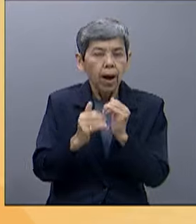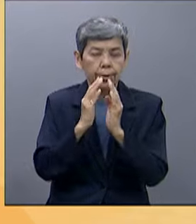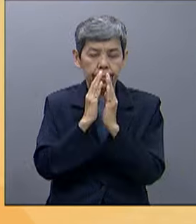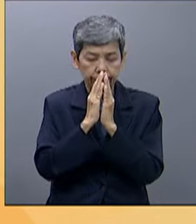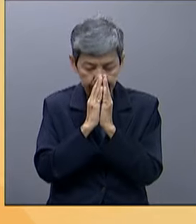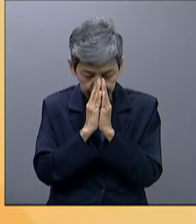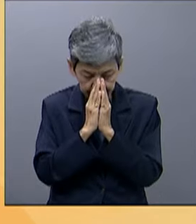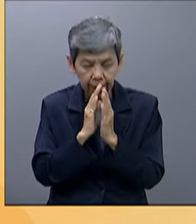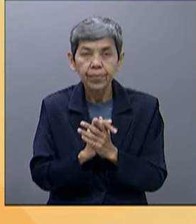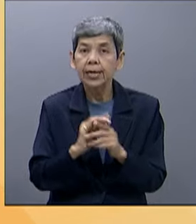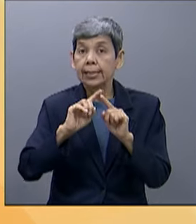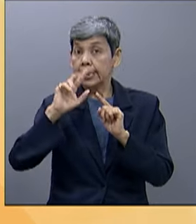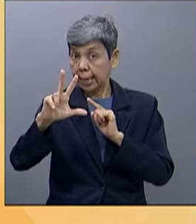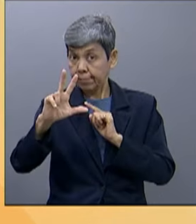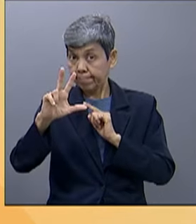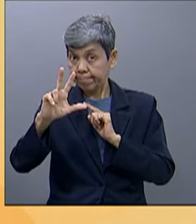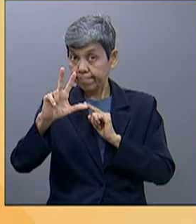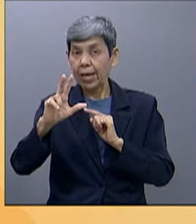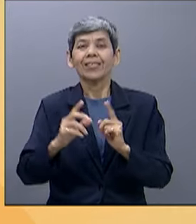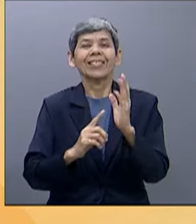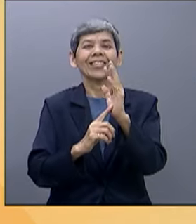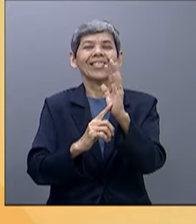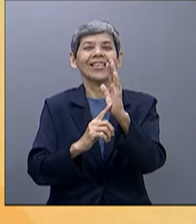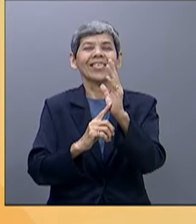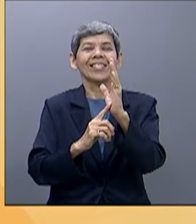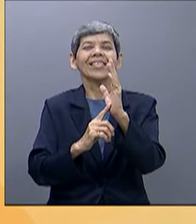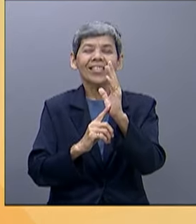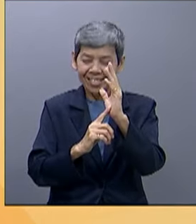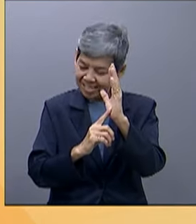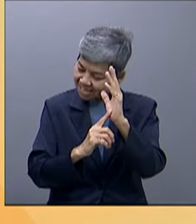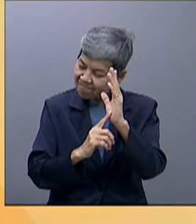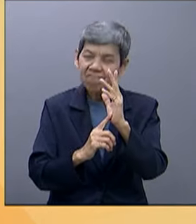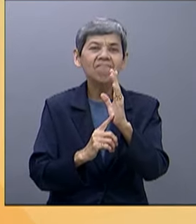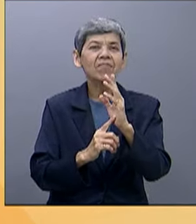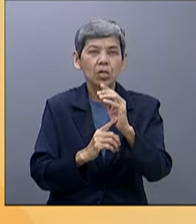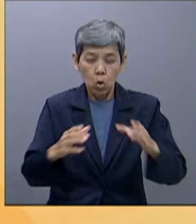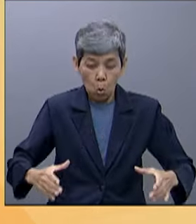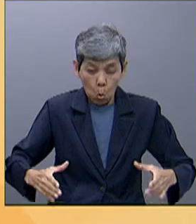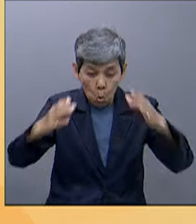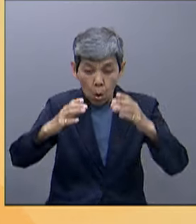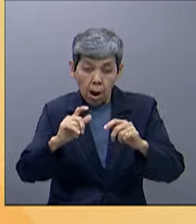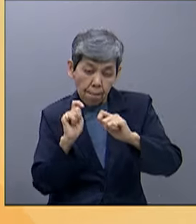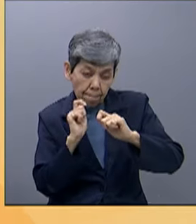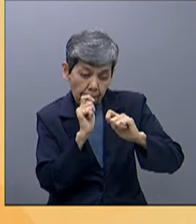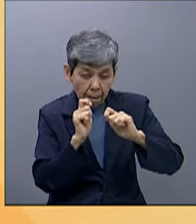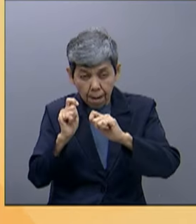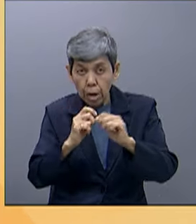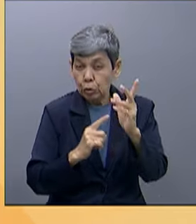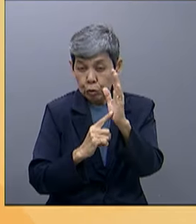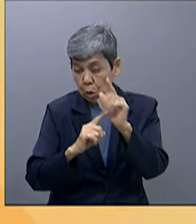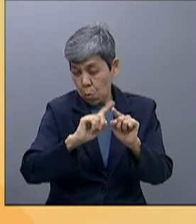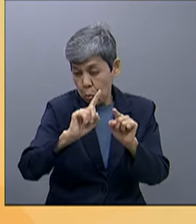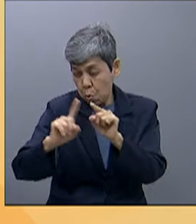ครับแล้วก็แสงที่3แล้วก็มีแสงเทียน อัน ยิ่งใหญ่เรามีแสงเทียนที่ใหญ่โดยเฉพาะต้นเทียนที่เราคุยกันนะครับเมื่อสักครู่ว่าต้นเทียนของเร